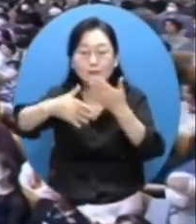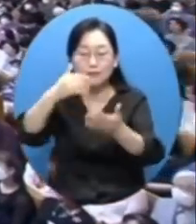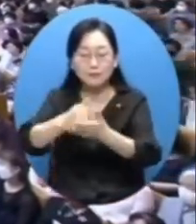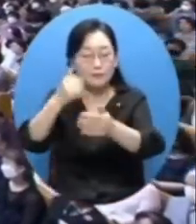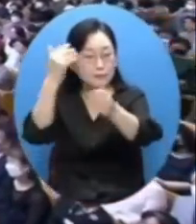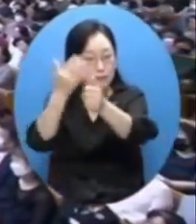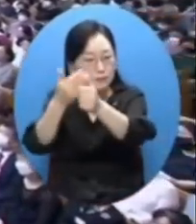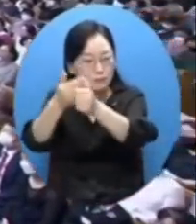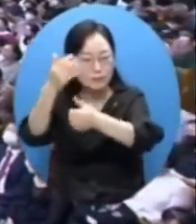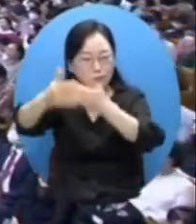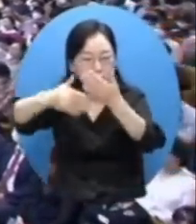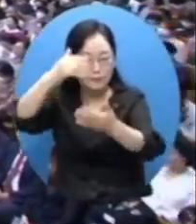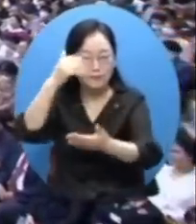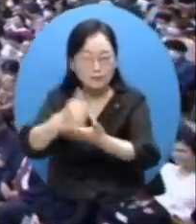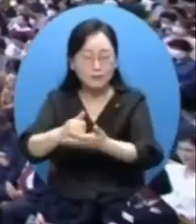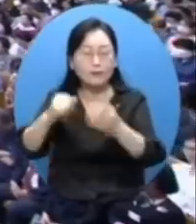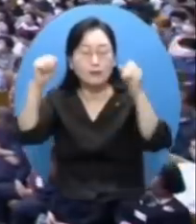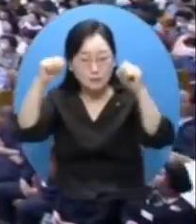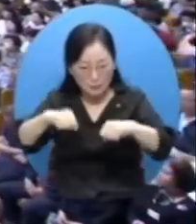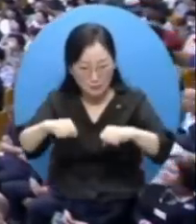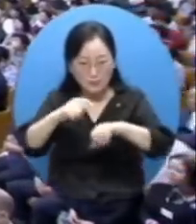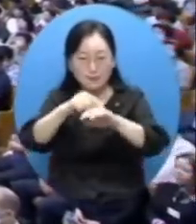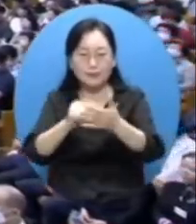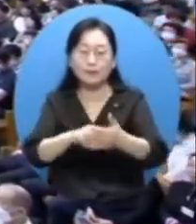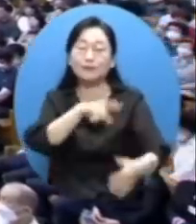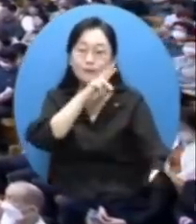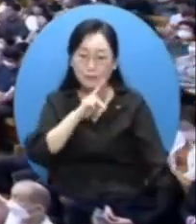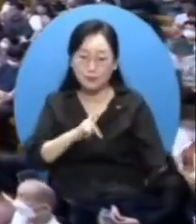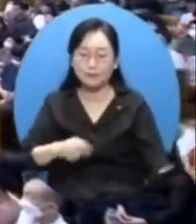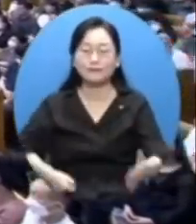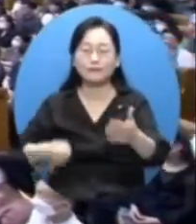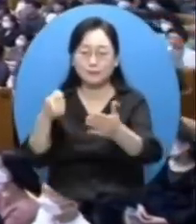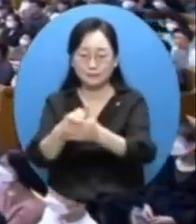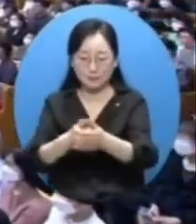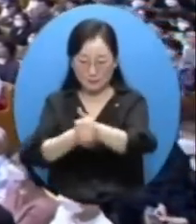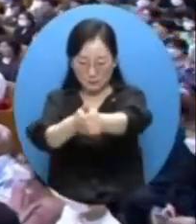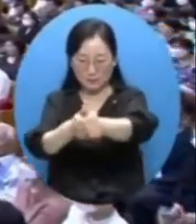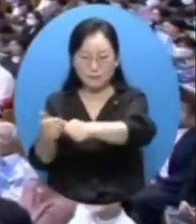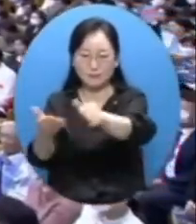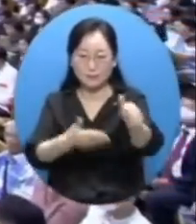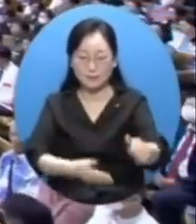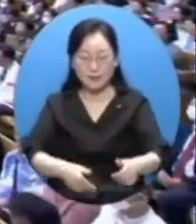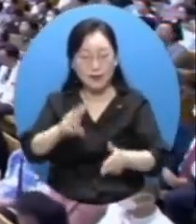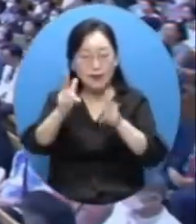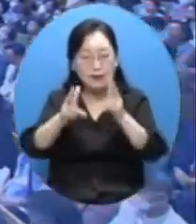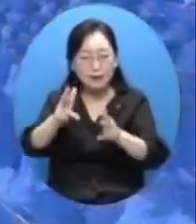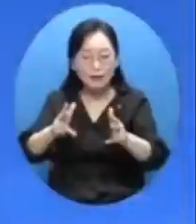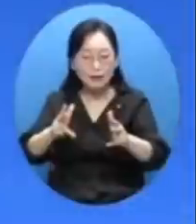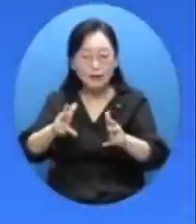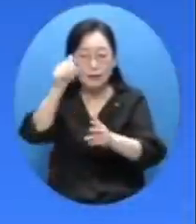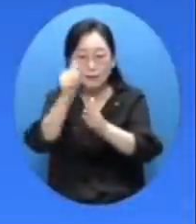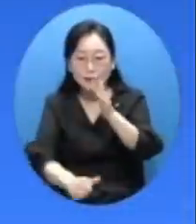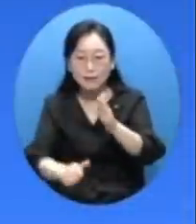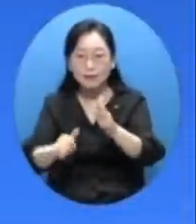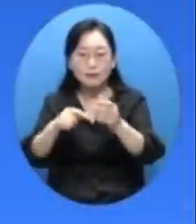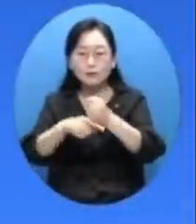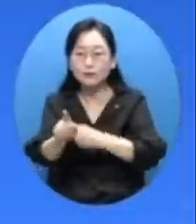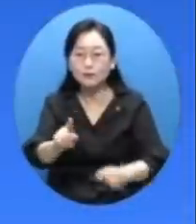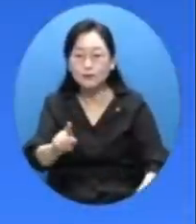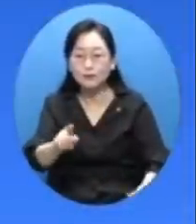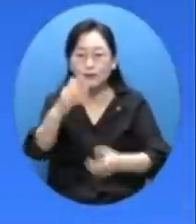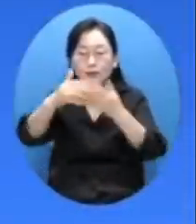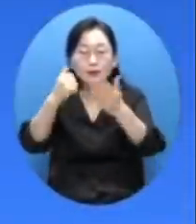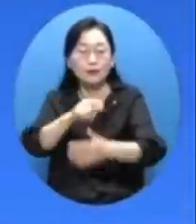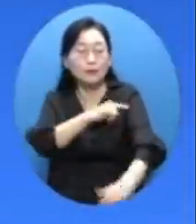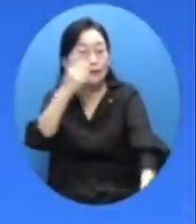묻고 하나님의 응답에 다가올 때 마음의 평안에 다가올 때 결정해야 되는 것입니다. 사업을 하다가 실패하는 근본적인 이유 중에 하나가 하나님께